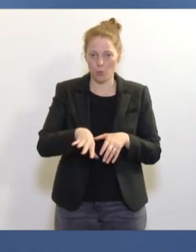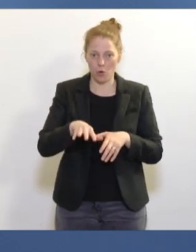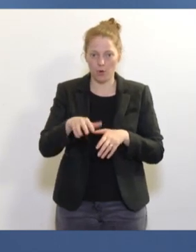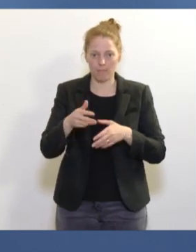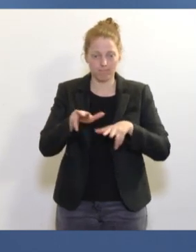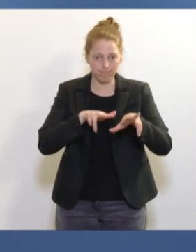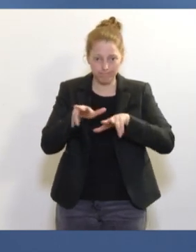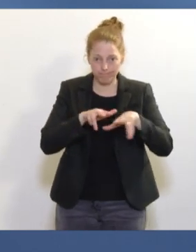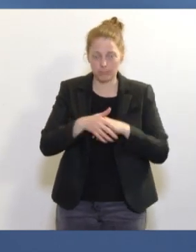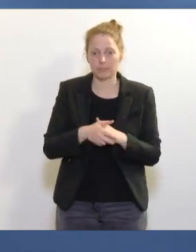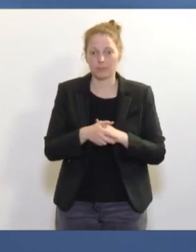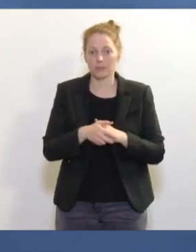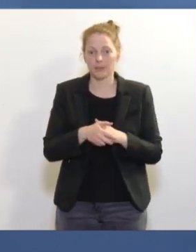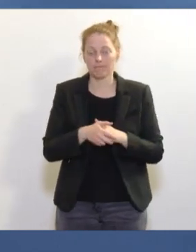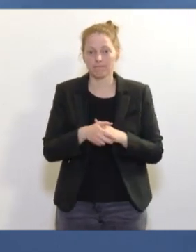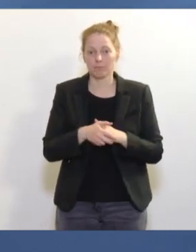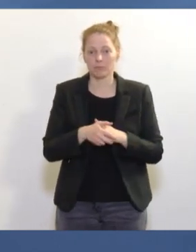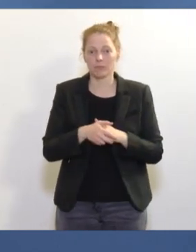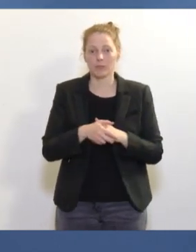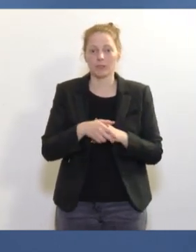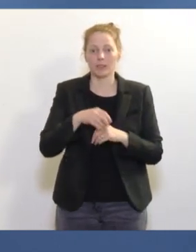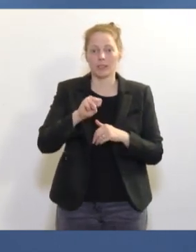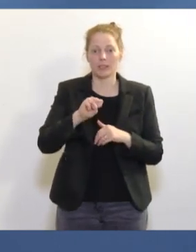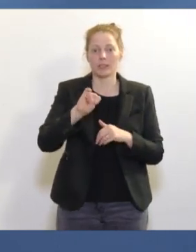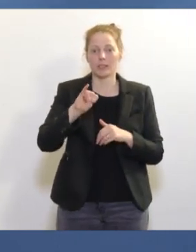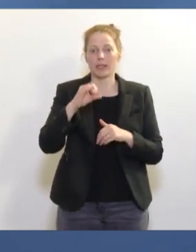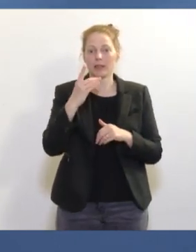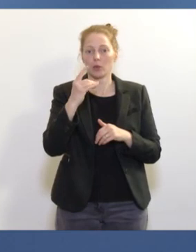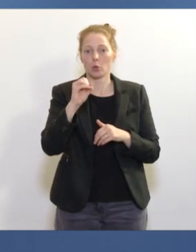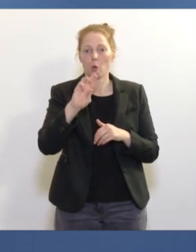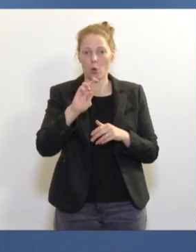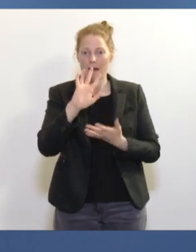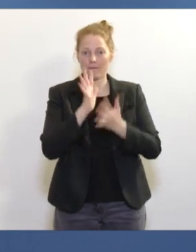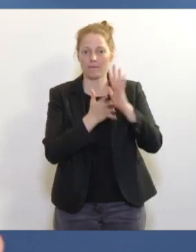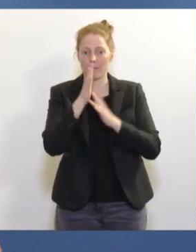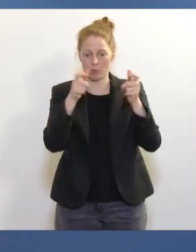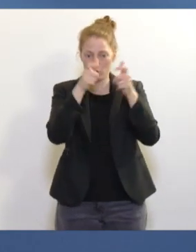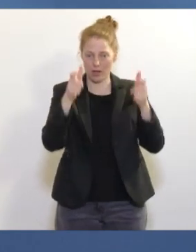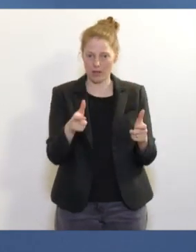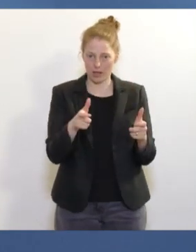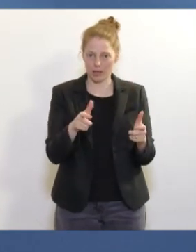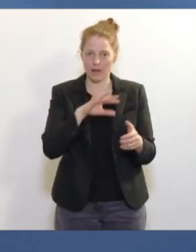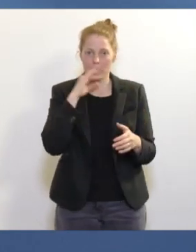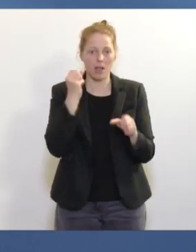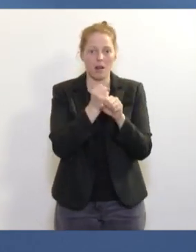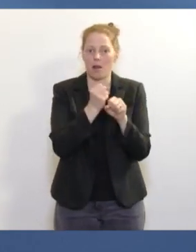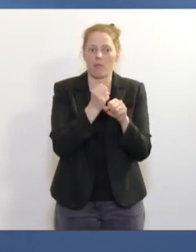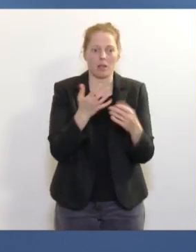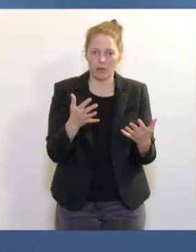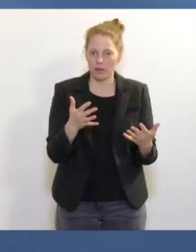dass die Firma, die auf das Hüder Verbrennungsanlage funktionieren, die du hast im Moment viel Betrieb, weil